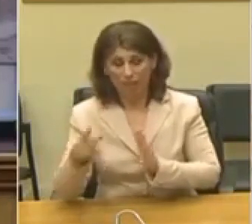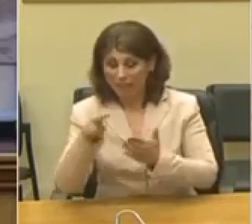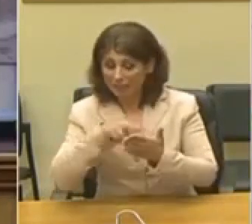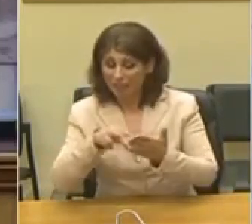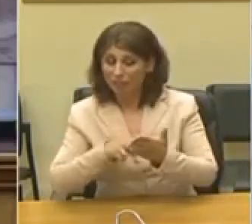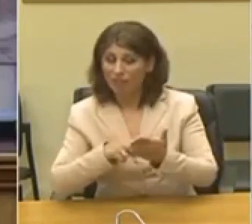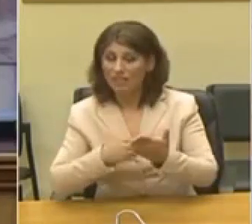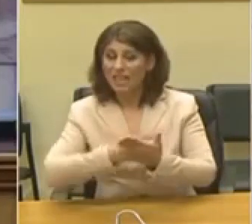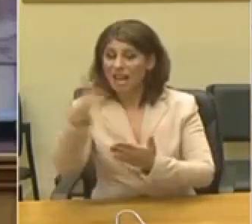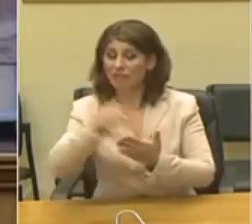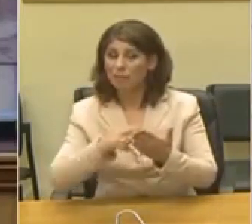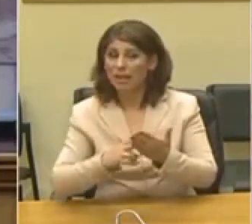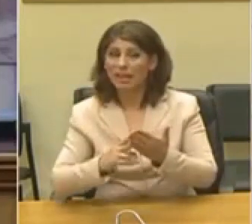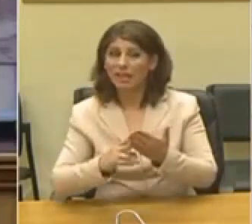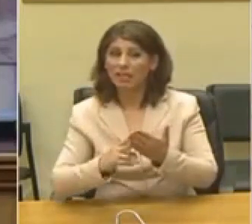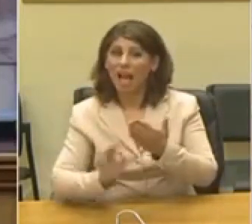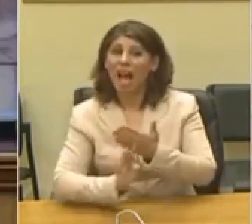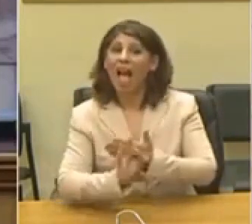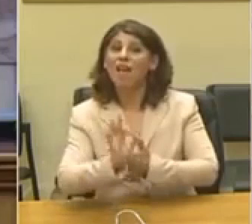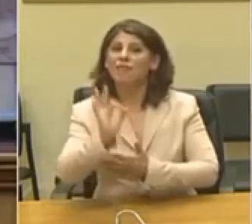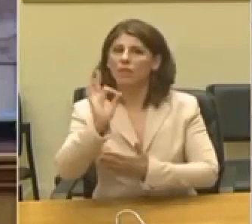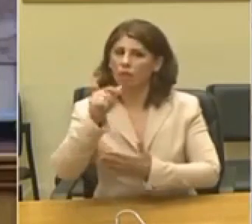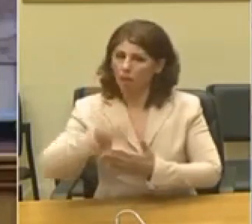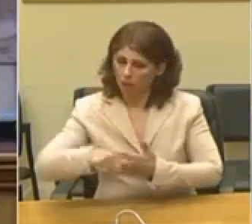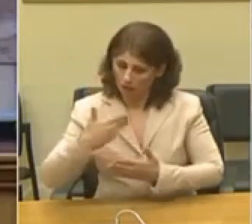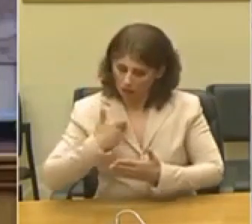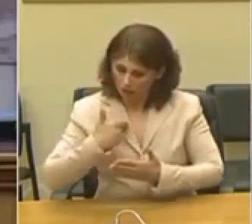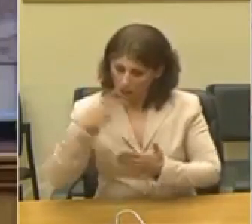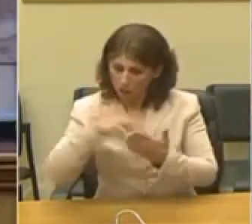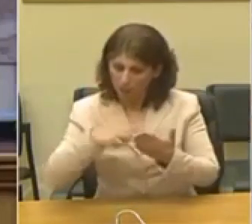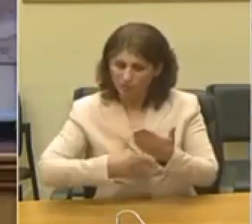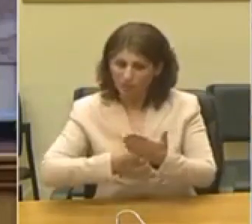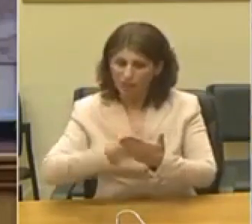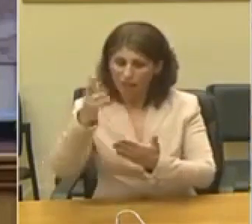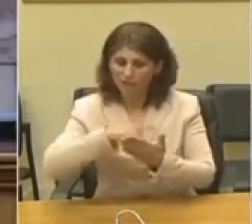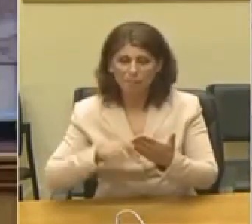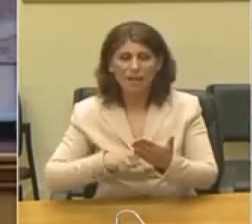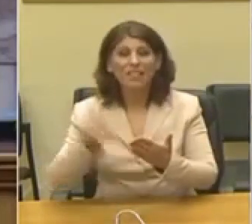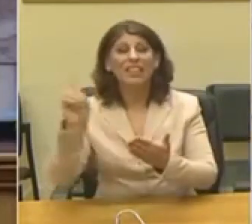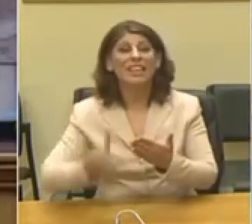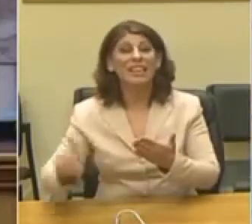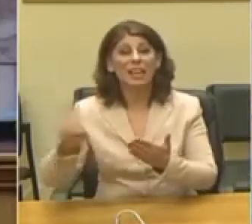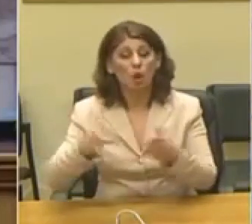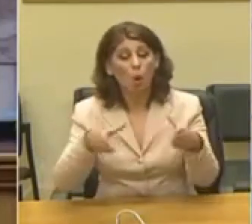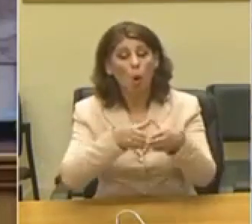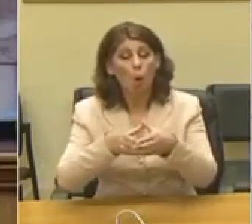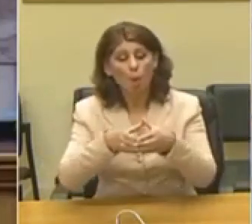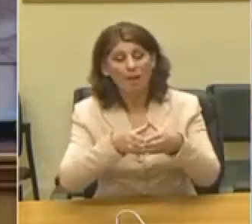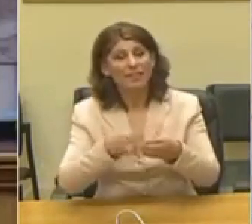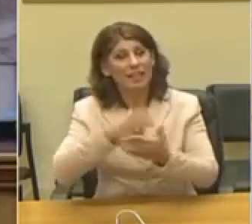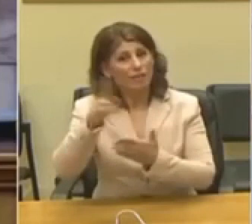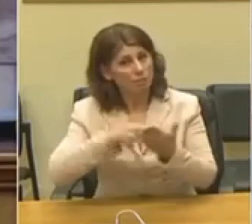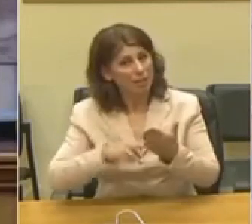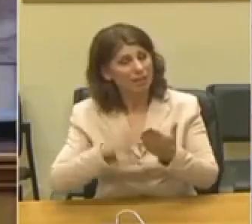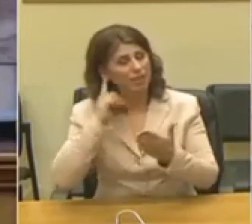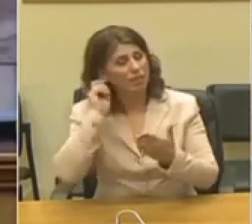Αυγή. Αυτό για το οποίο γελάτε, τα διάβασα στην Αυγή την Κυριακή, την κομματική σας εφημερίδα.